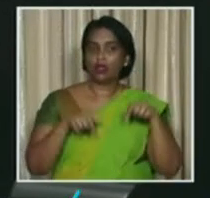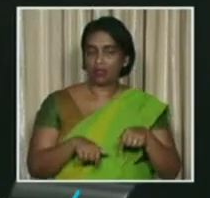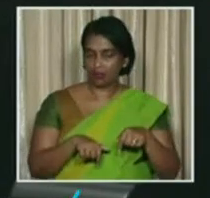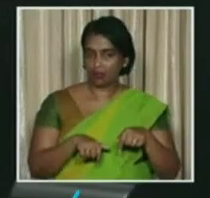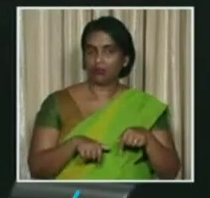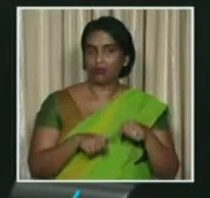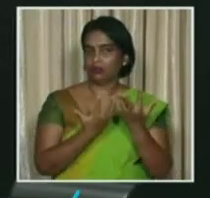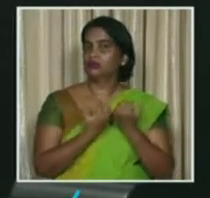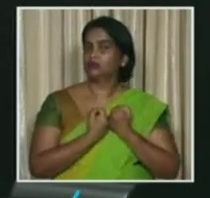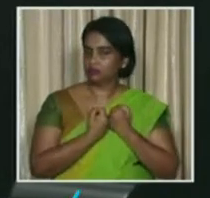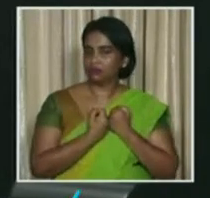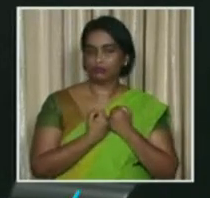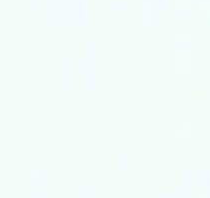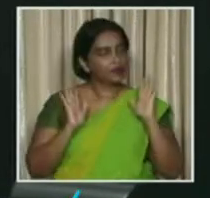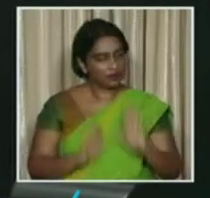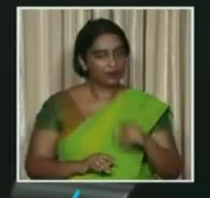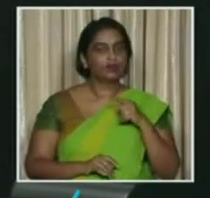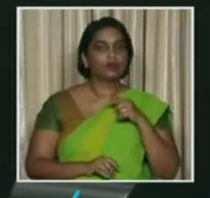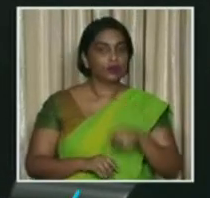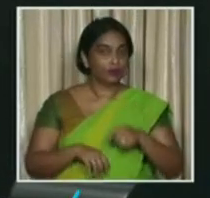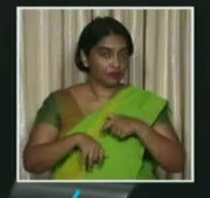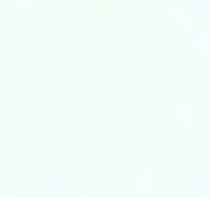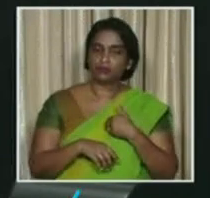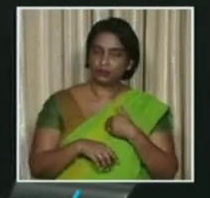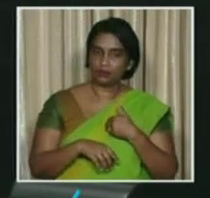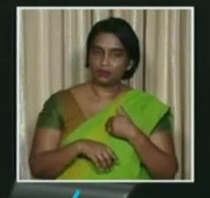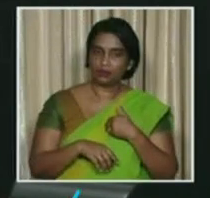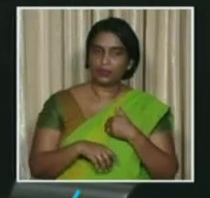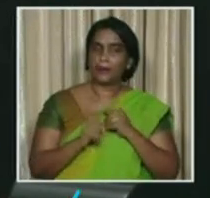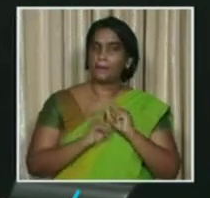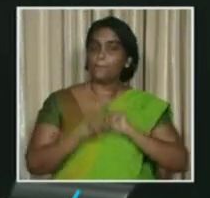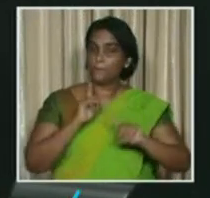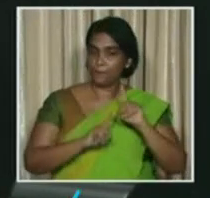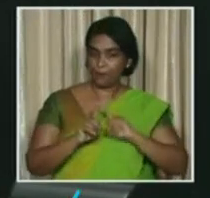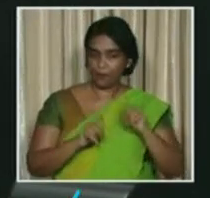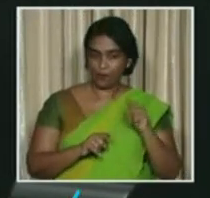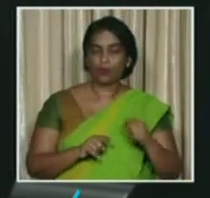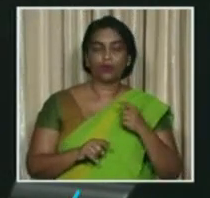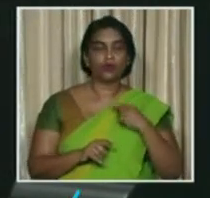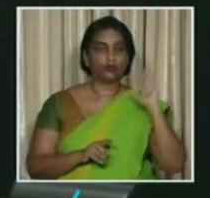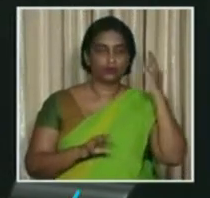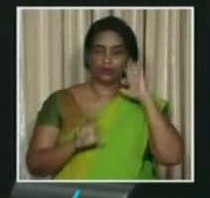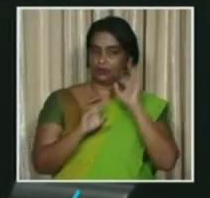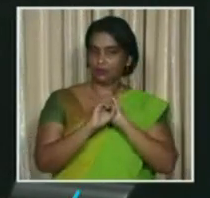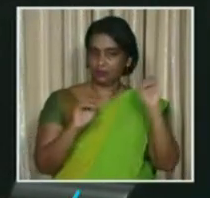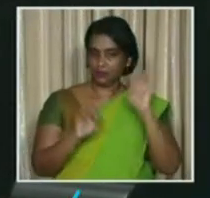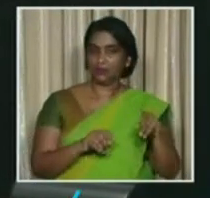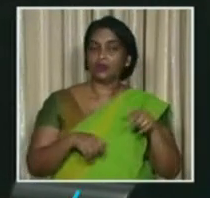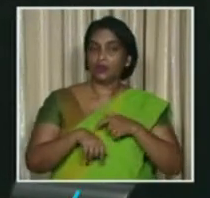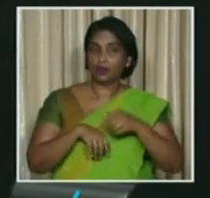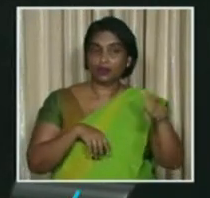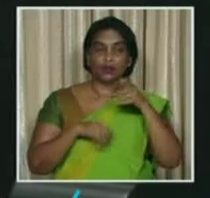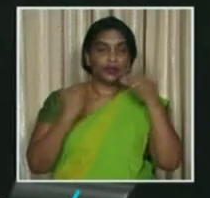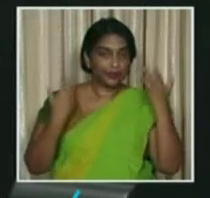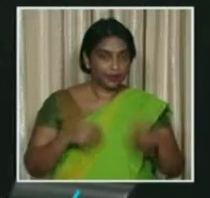අද ලබා ගන්න අපිට හැකියාවක් ලැබුණා. මේ වෙනකොට මම මේ පාර්ලිමේන්තුවට ප්‍රසිද්ධයේ ප්‍රකාශ කරලා තියෙනවා මේ කාර්තු